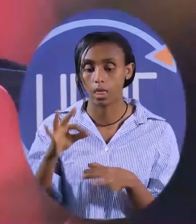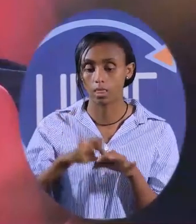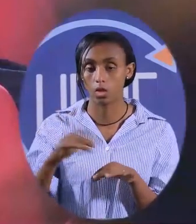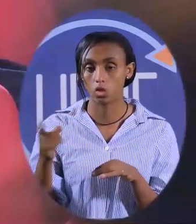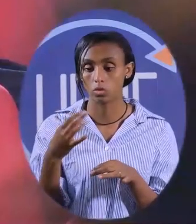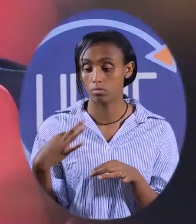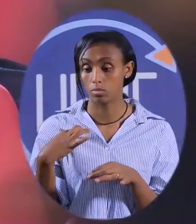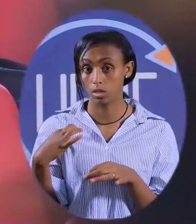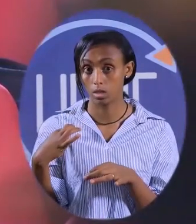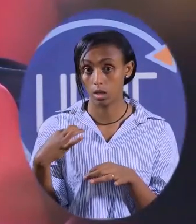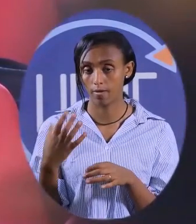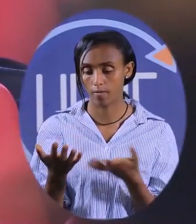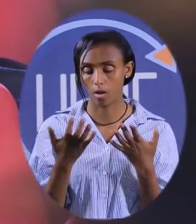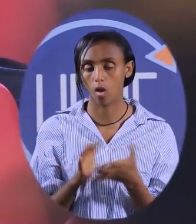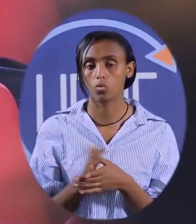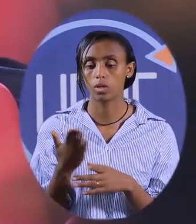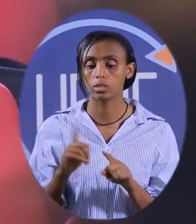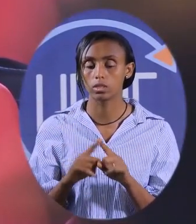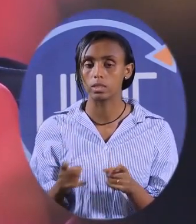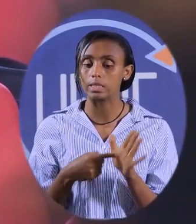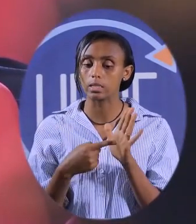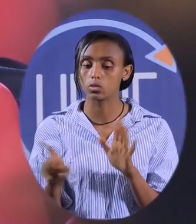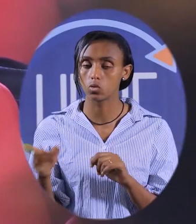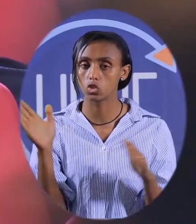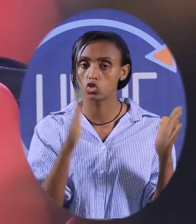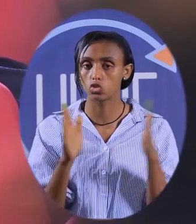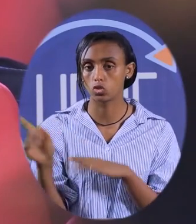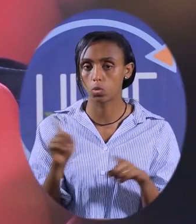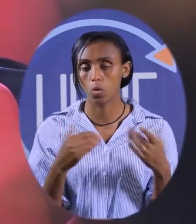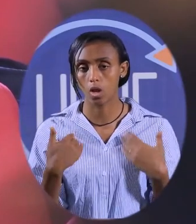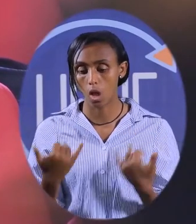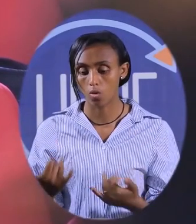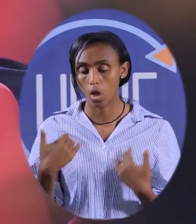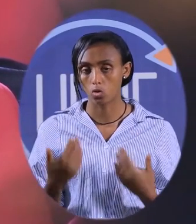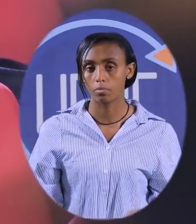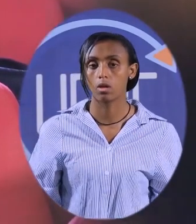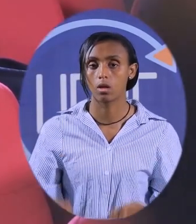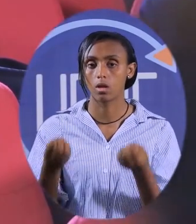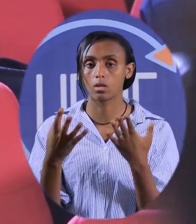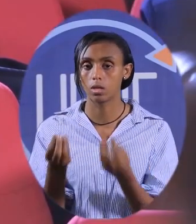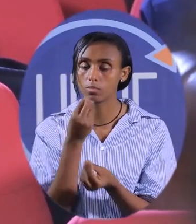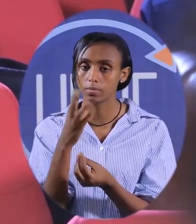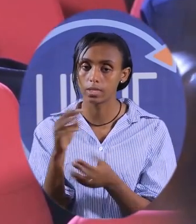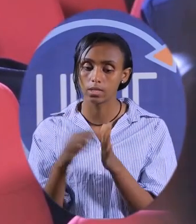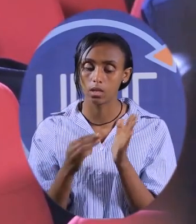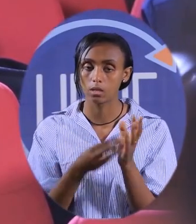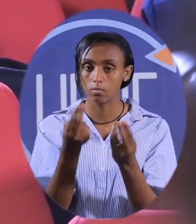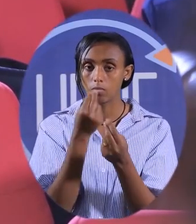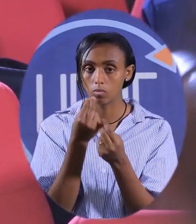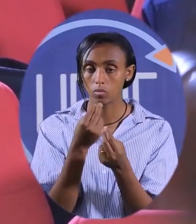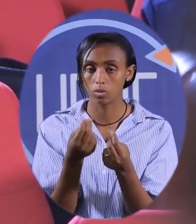እንዲሆን እኔም በግሌ እፈልጋለሁ። ነገር ግን ግልጽ የምናየው ችግር ደግሞ አለ። አሁን ያሉት በርካታ የምግብና ሥርዓተ ምግብ